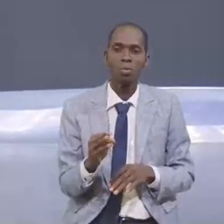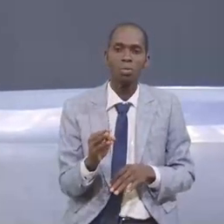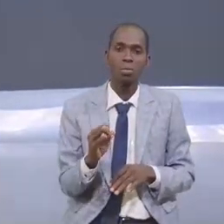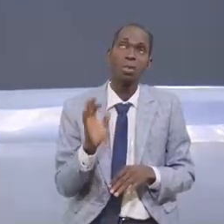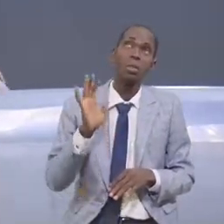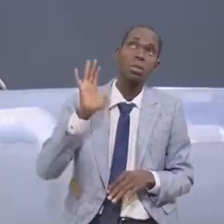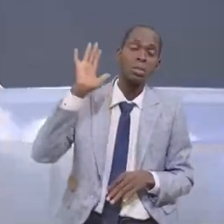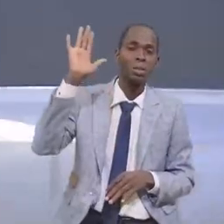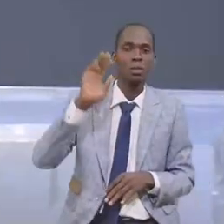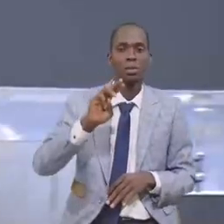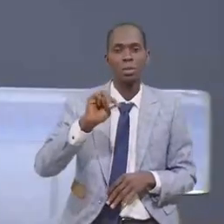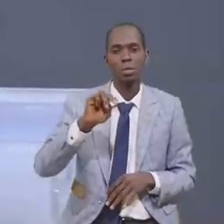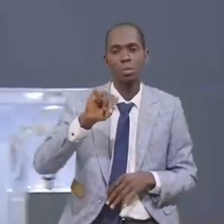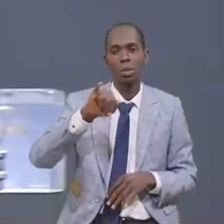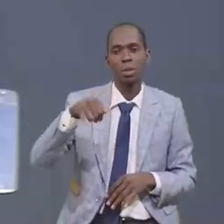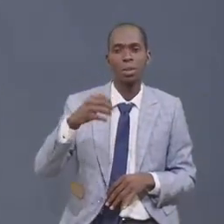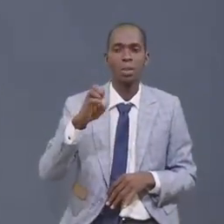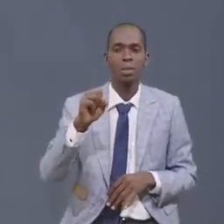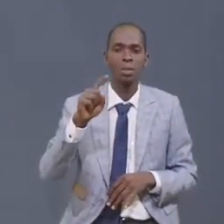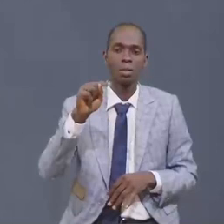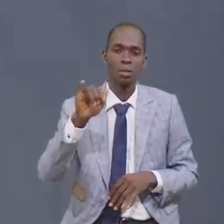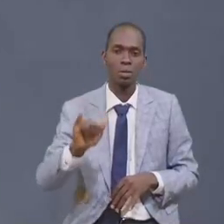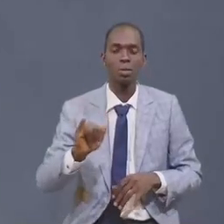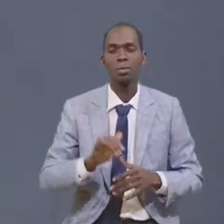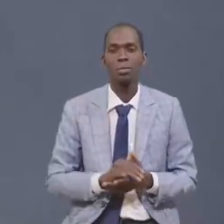Les essentiels suprêmes de sa majesté.